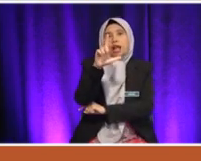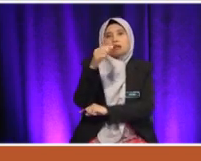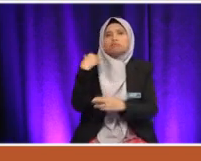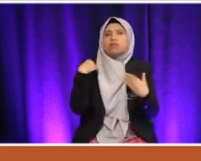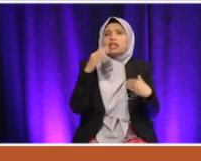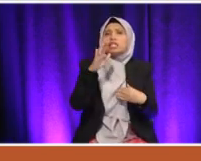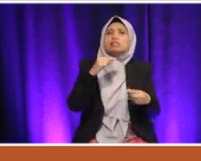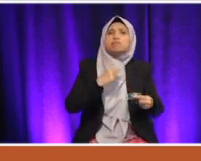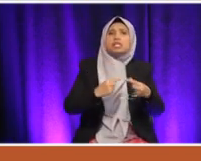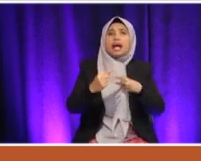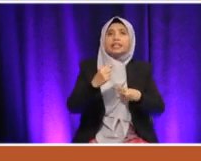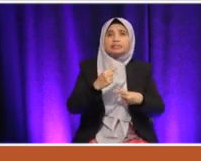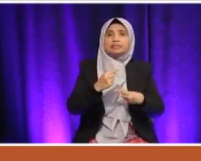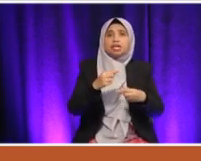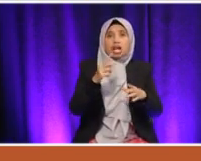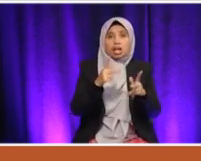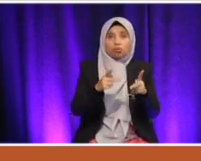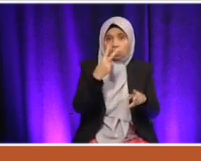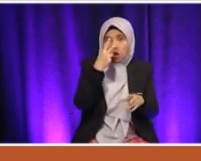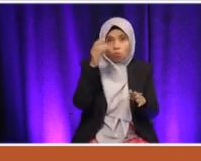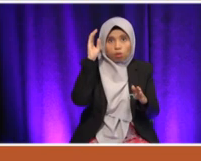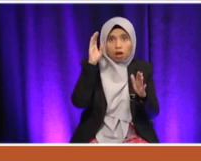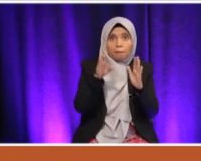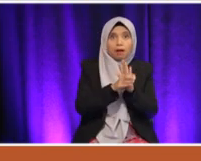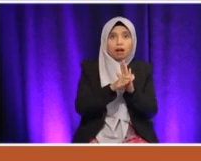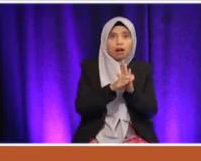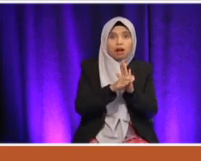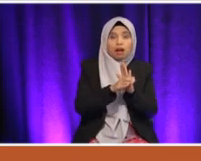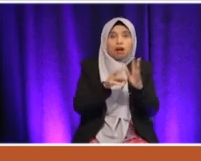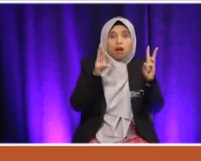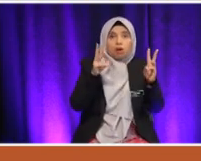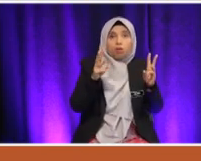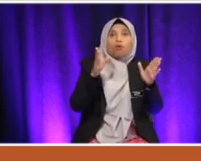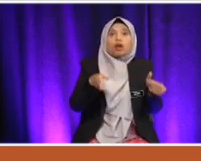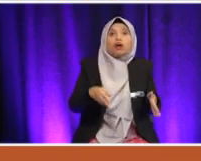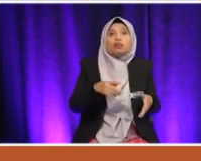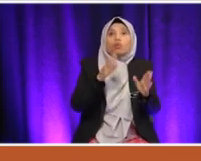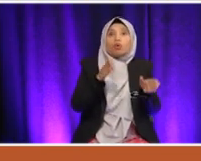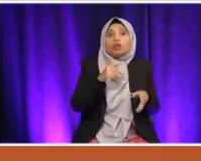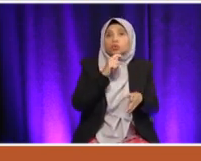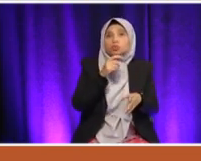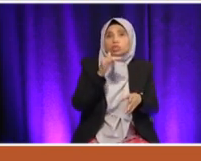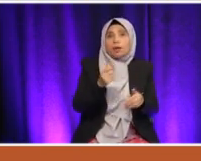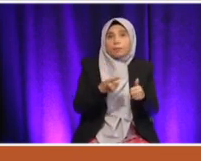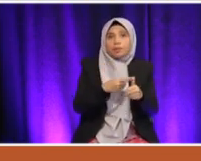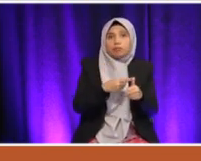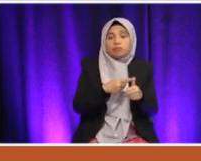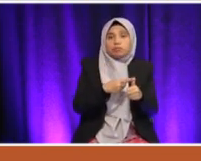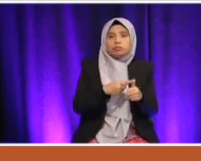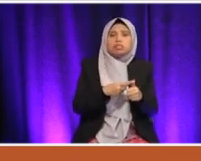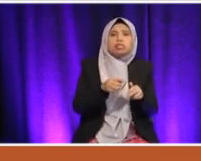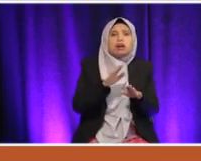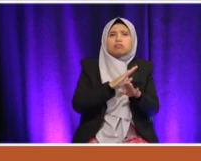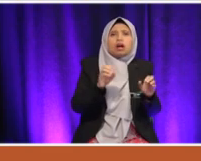kalau kita tengok gambar tuh kayak tengok warga emas yang pertama jadi dapat berjalan bebas tanpa menggunakan alat